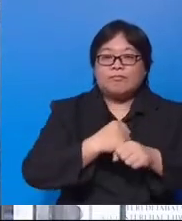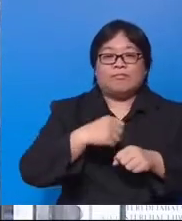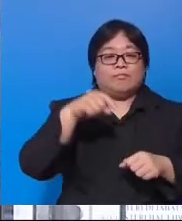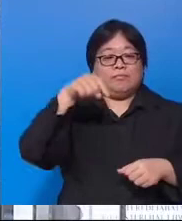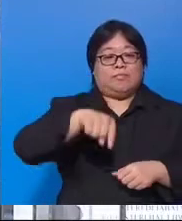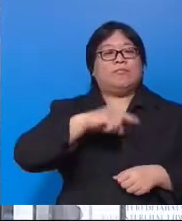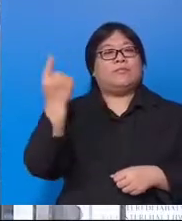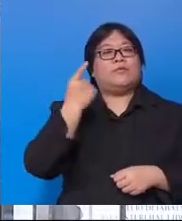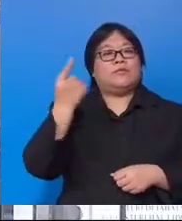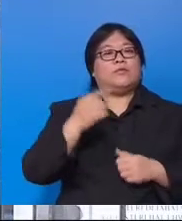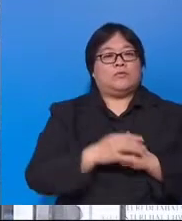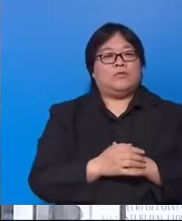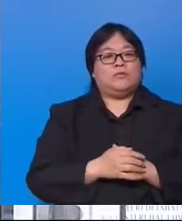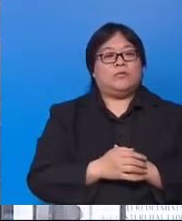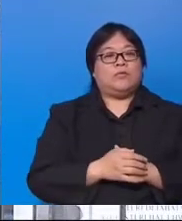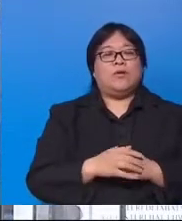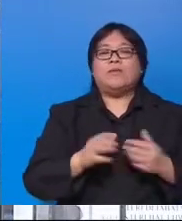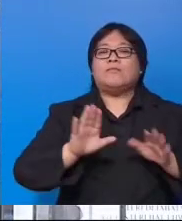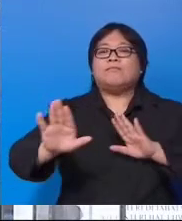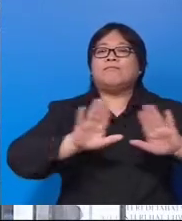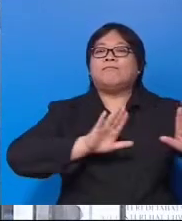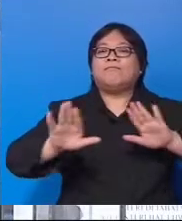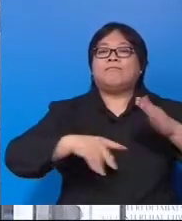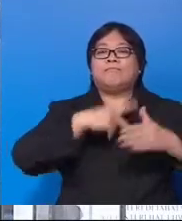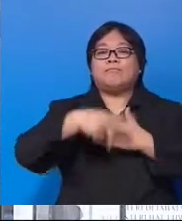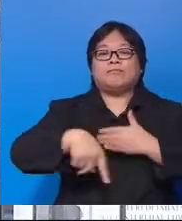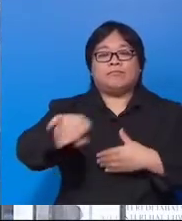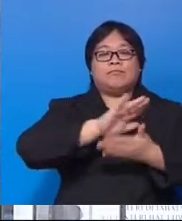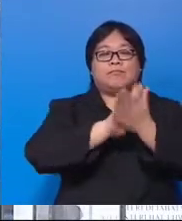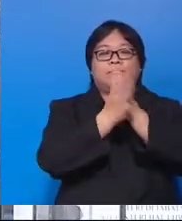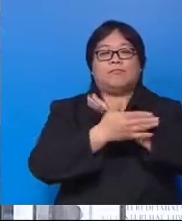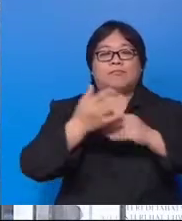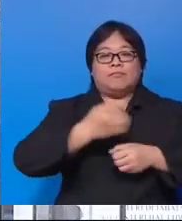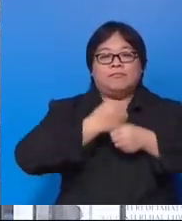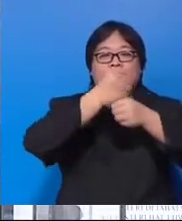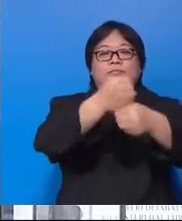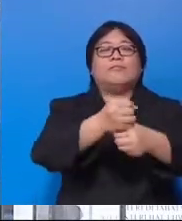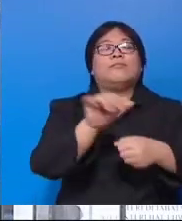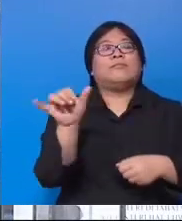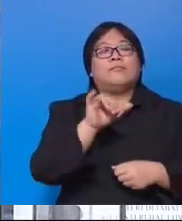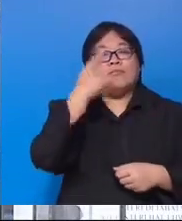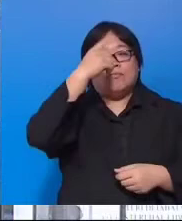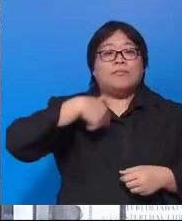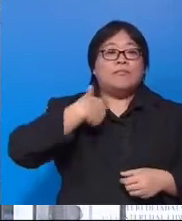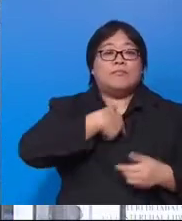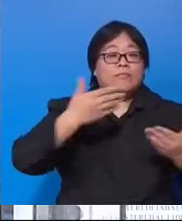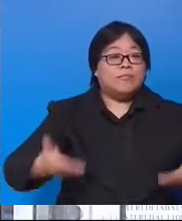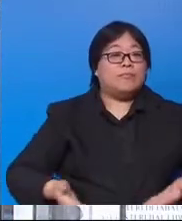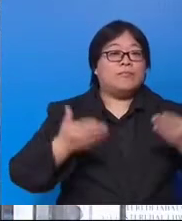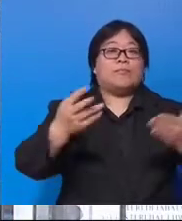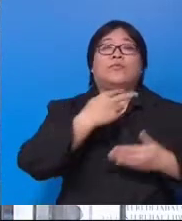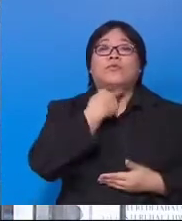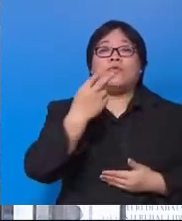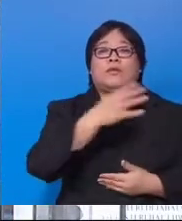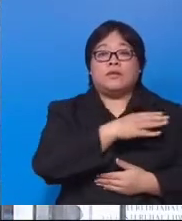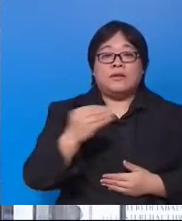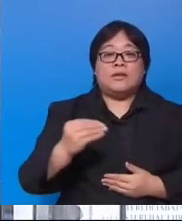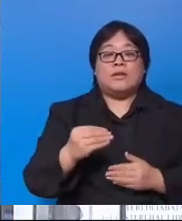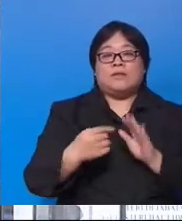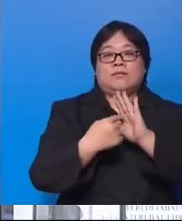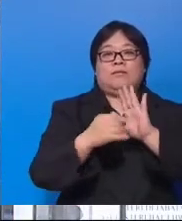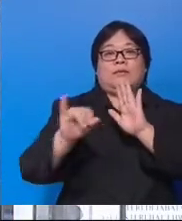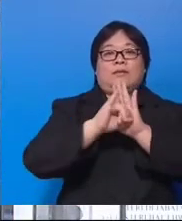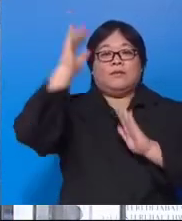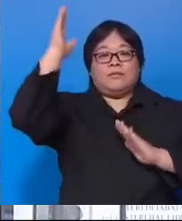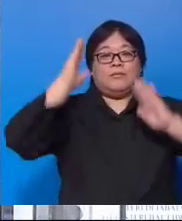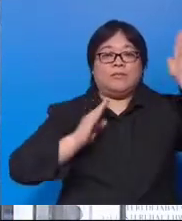hal ini sebagai satu track to diplomacy. Ya, mereka ini seperti ambassadors at large di kalangan belia untuk kita membawa suara dan rupa wajah negara